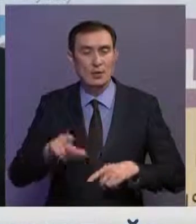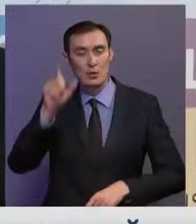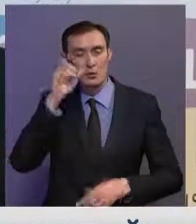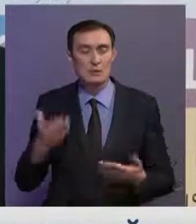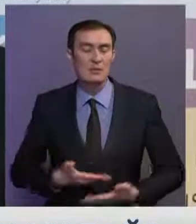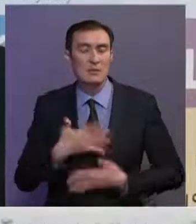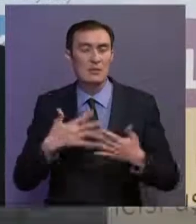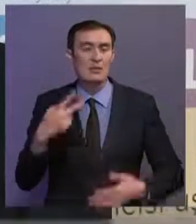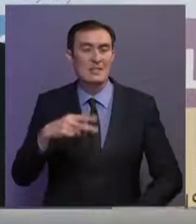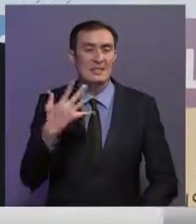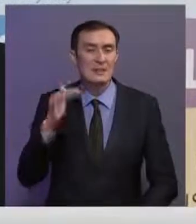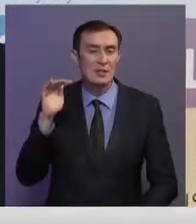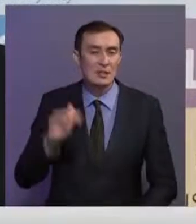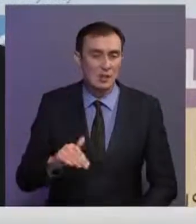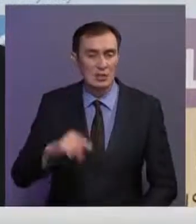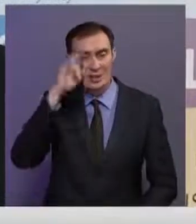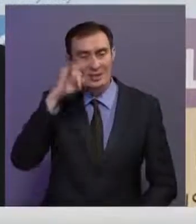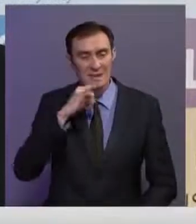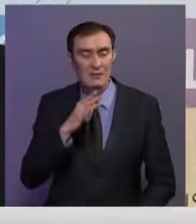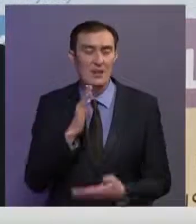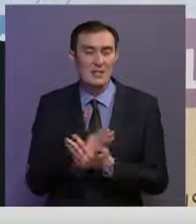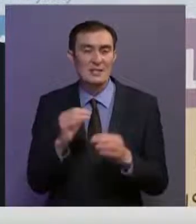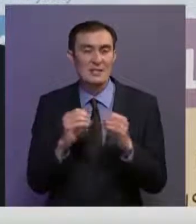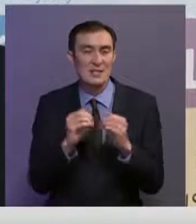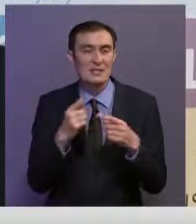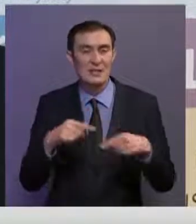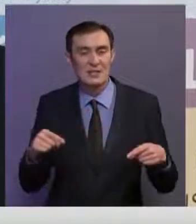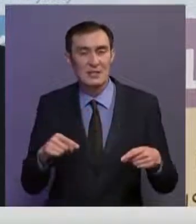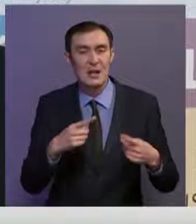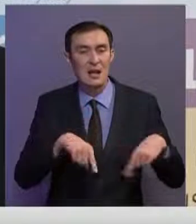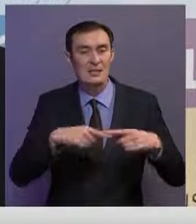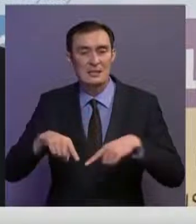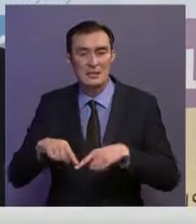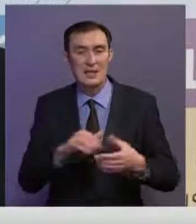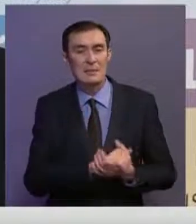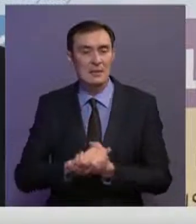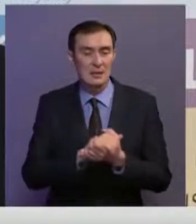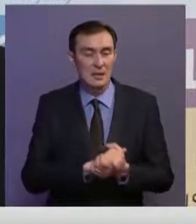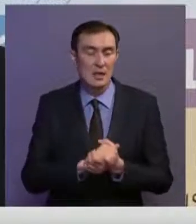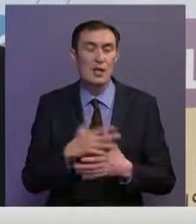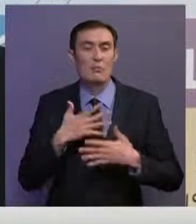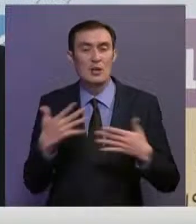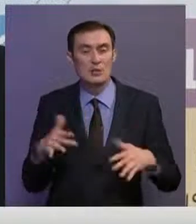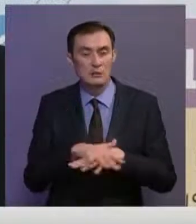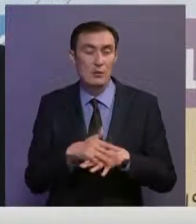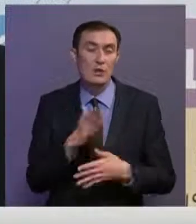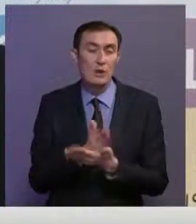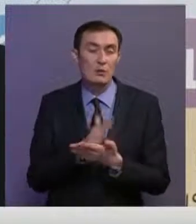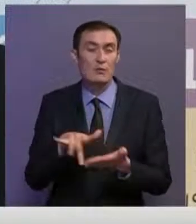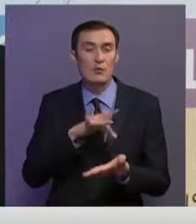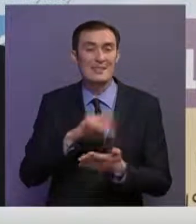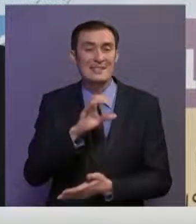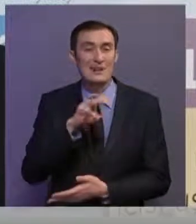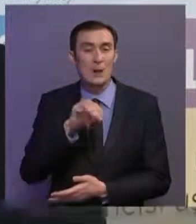свыше 25 тысяч казахов есть 10 различных ассоциаций и объединений большинство из них находится в стамбуле